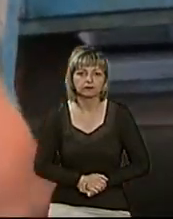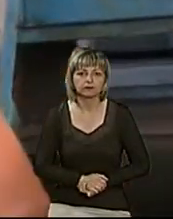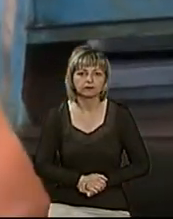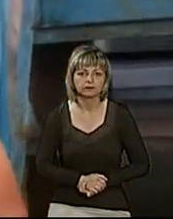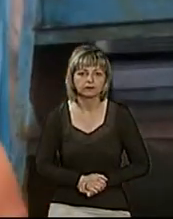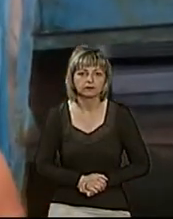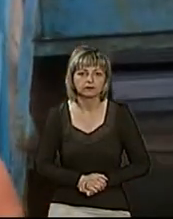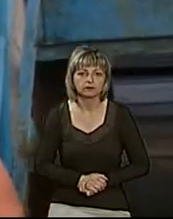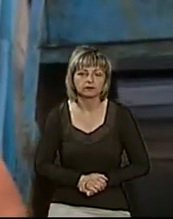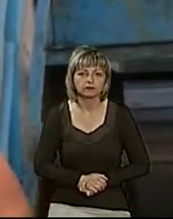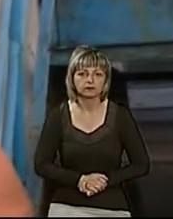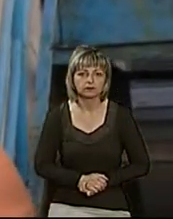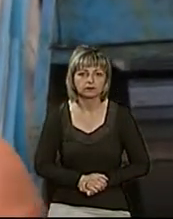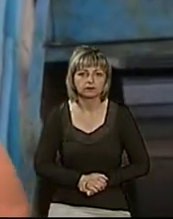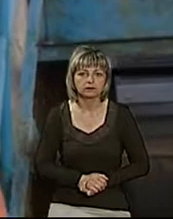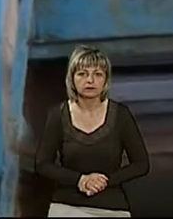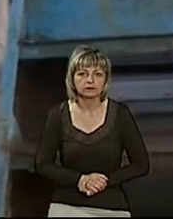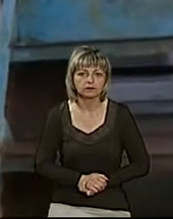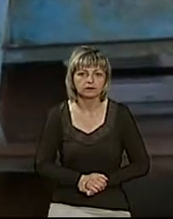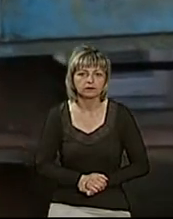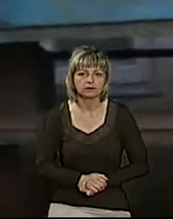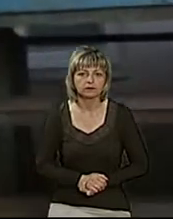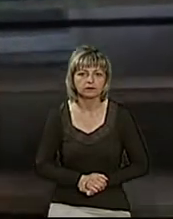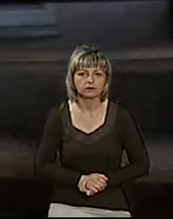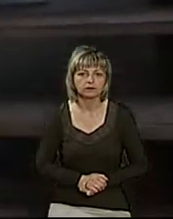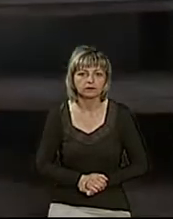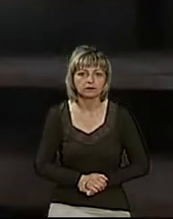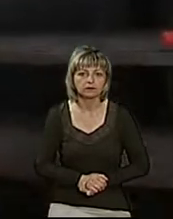тут ще, і на нозі отут. От.